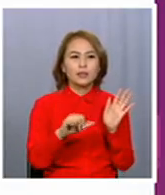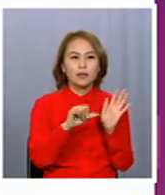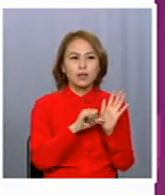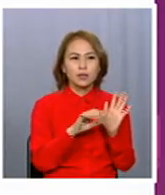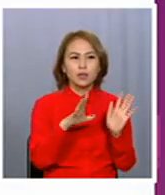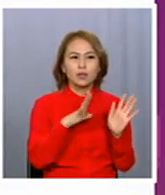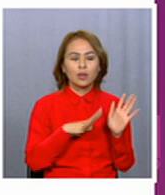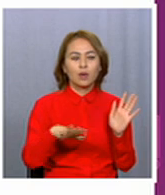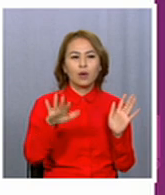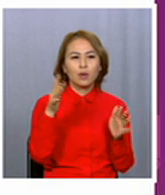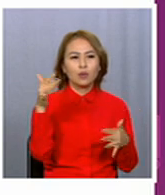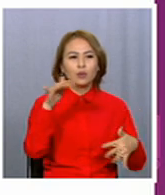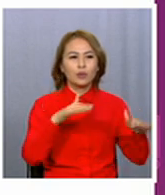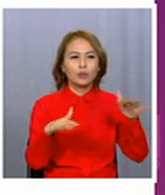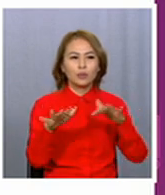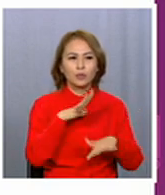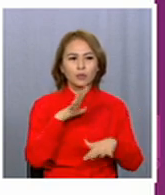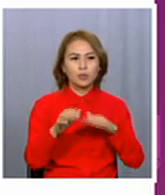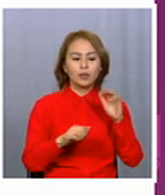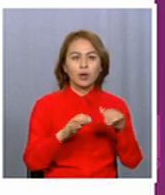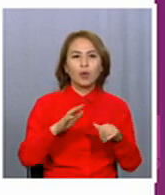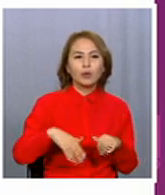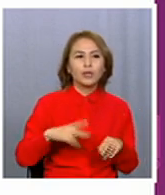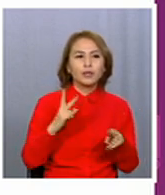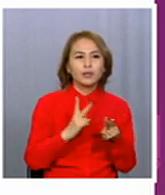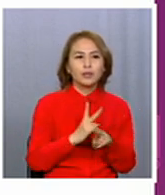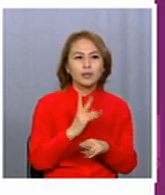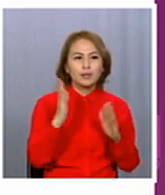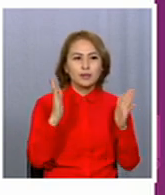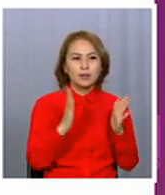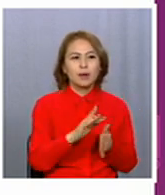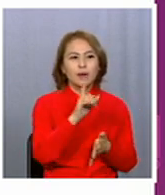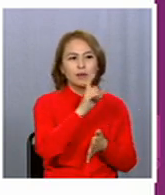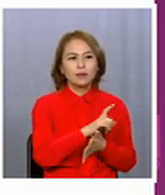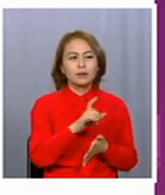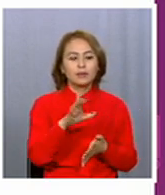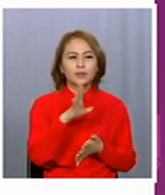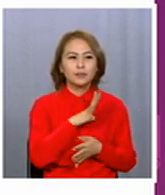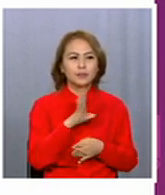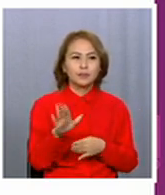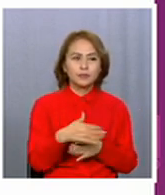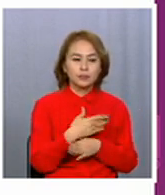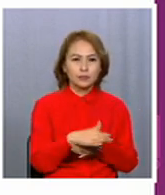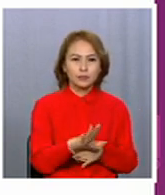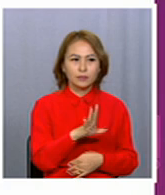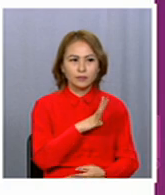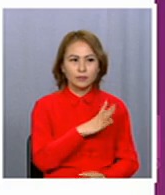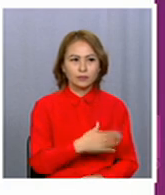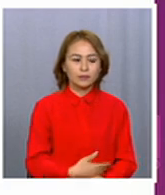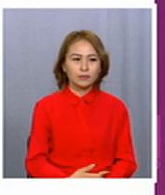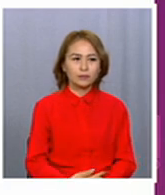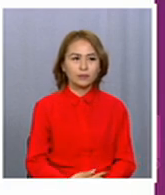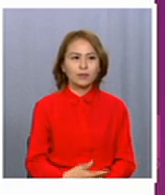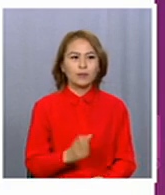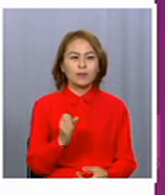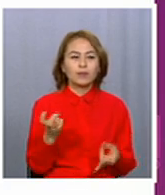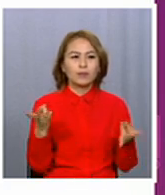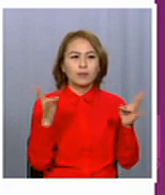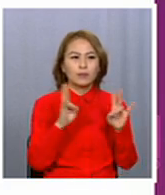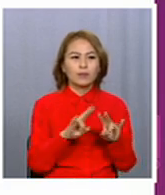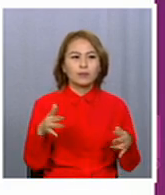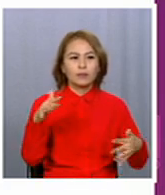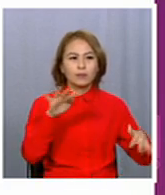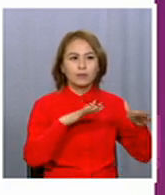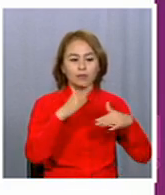Олардың 86-сы тауға өрмеледі. Одан 2 есе кем адам атпен серуендеді. Ал